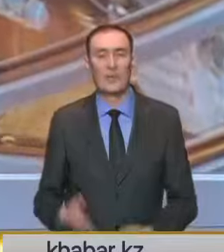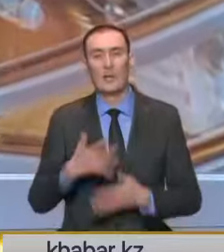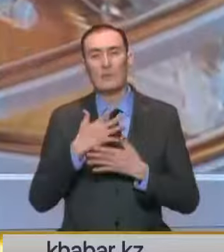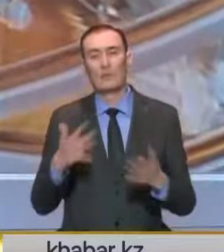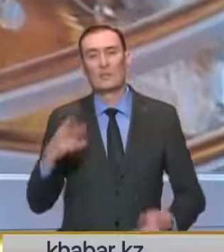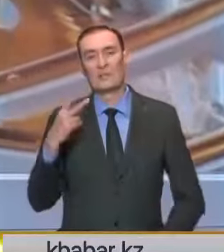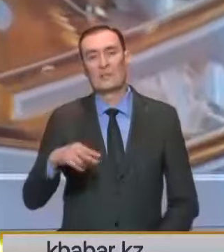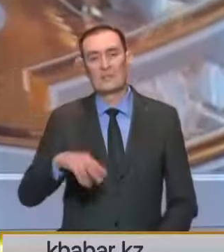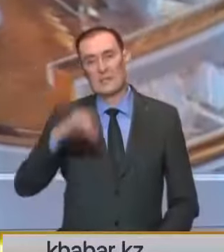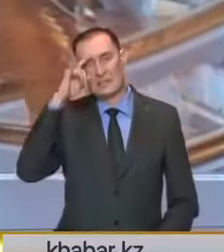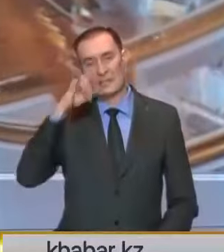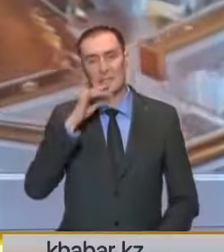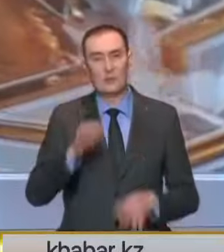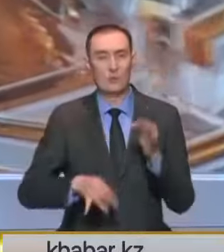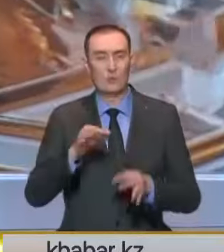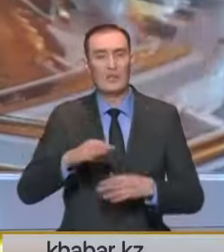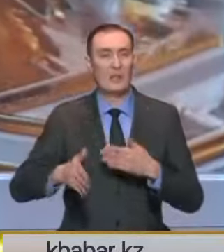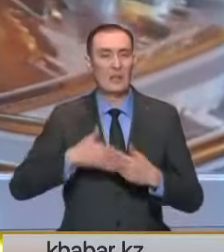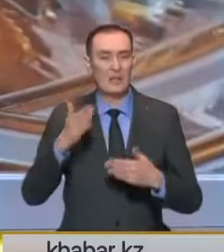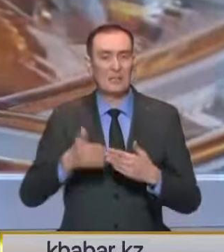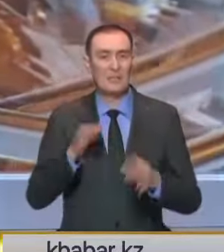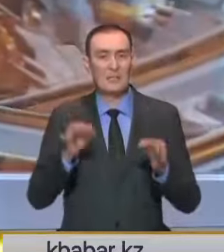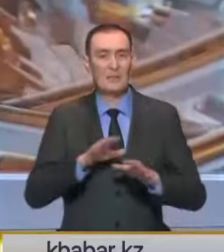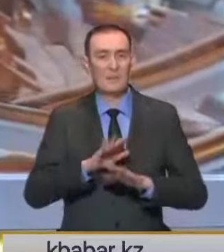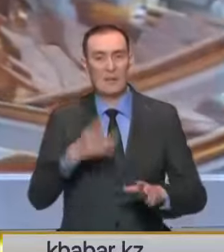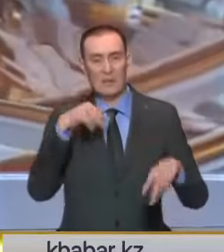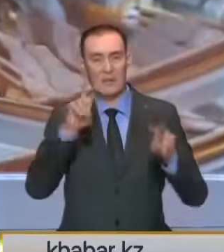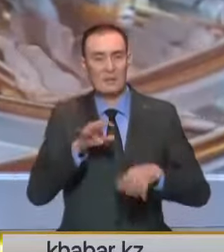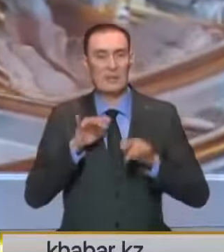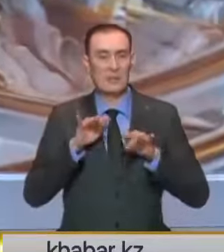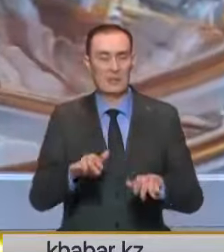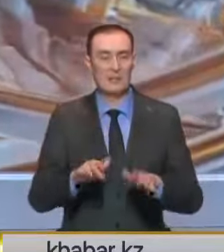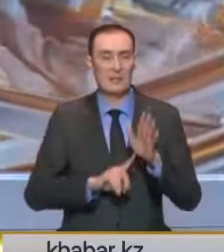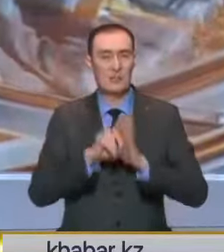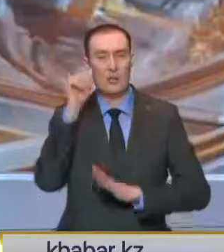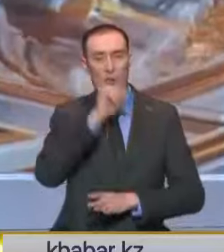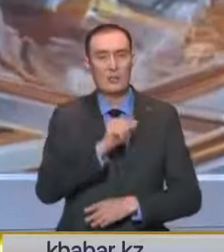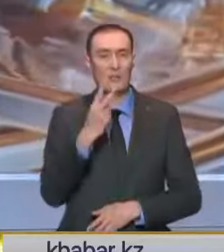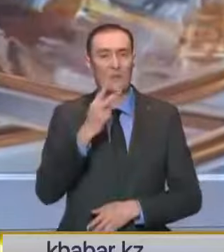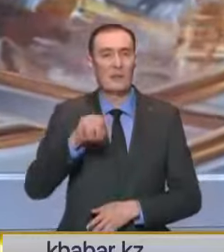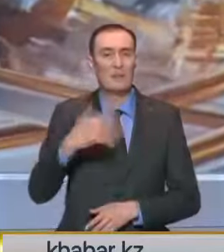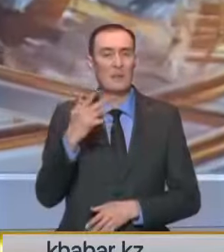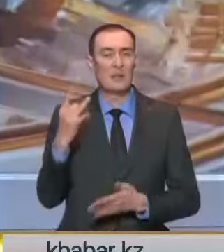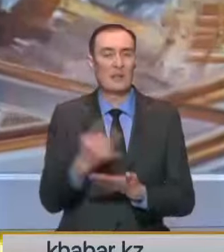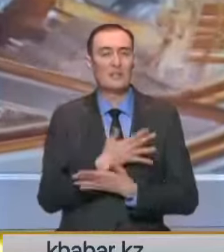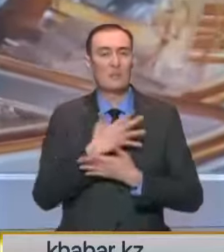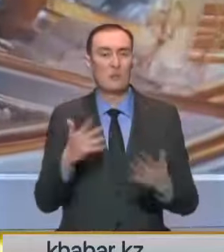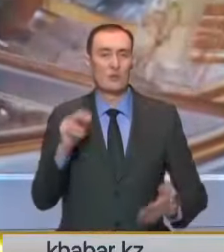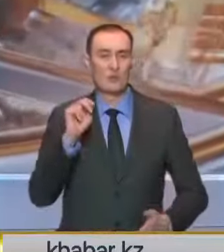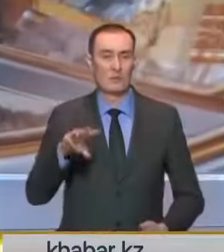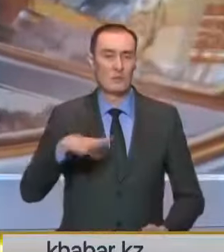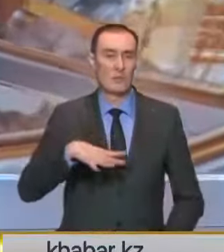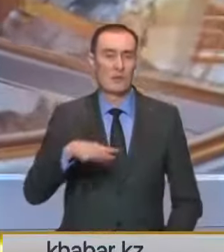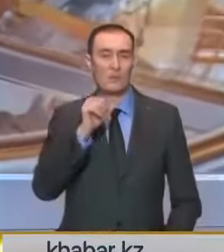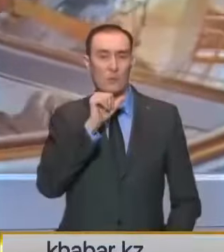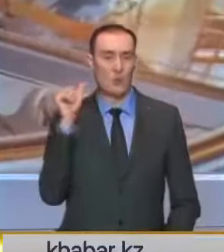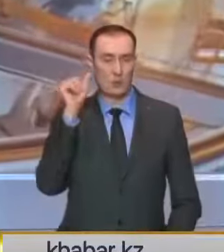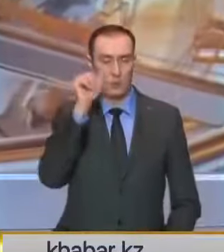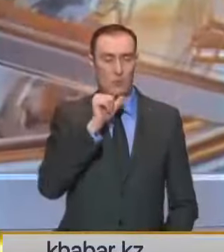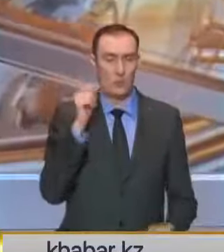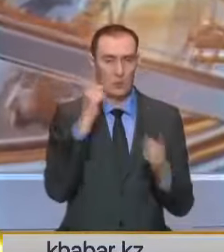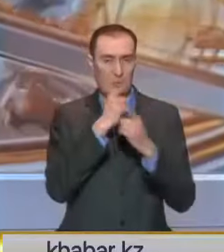Свыше 20 казахстанских судей наказали за некорректное рассмотрение дел с начала года. Это в 2,5 раза больше, чем в